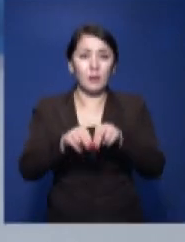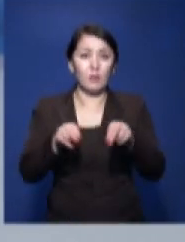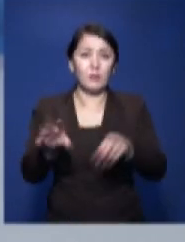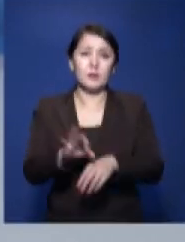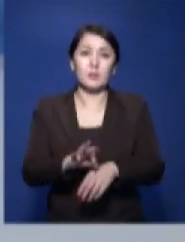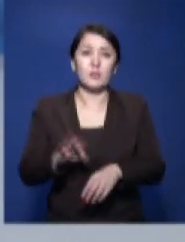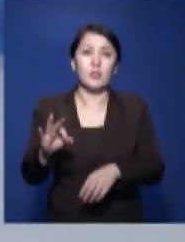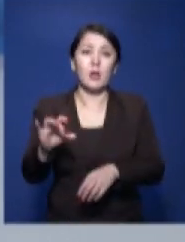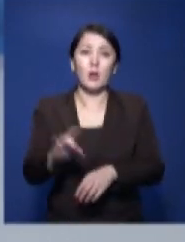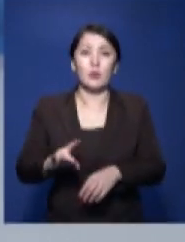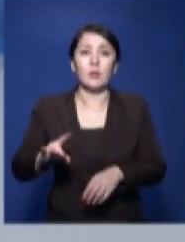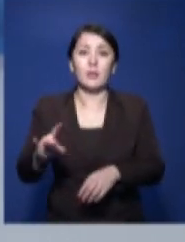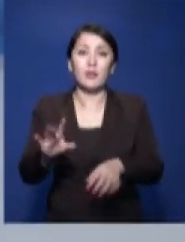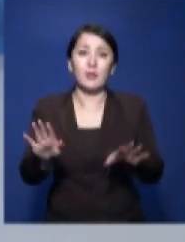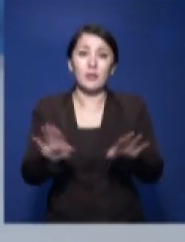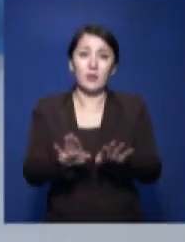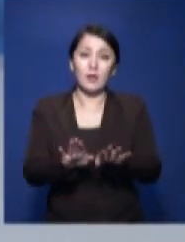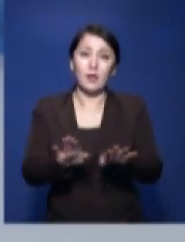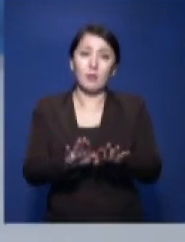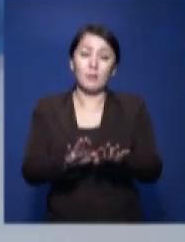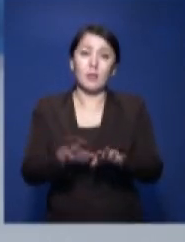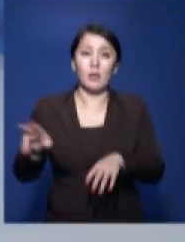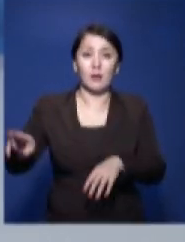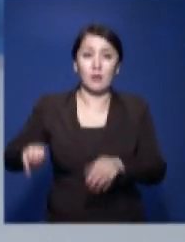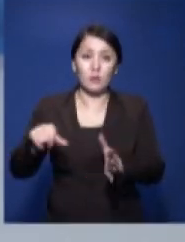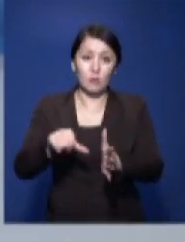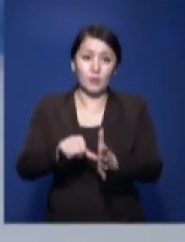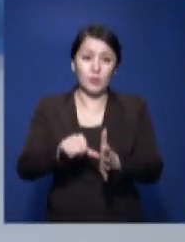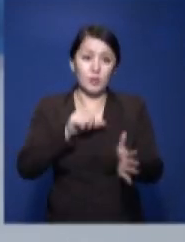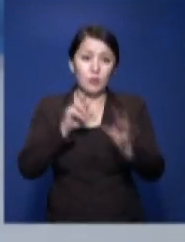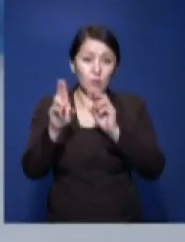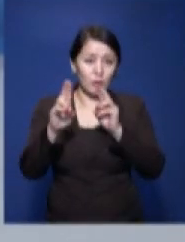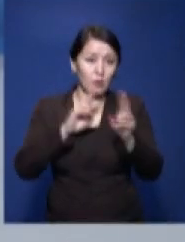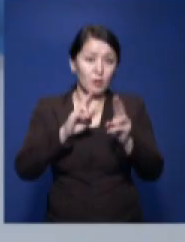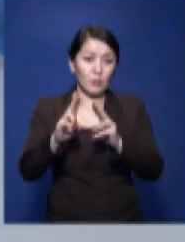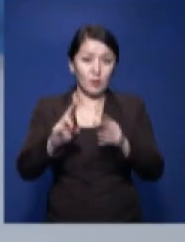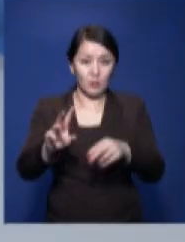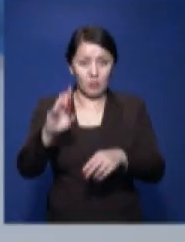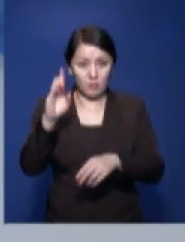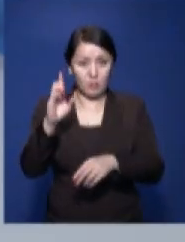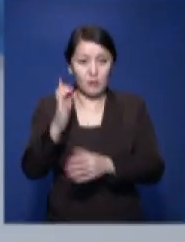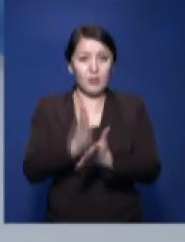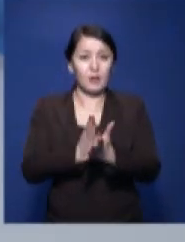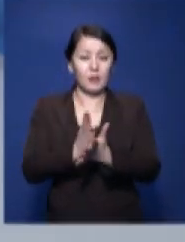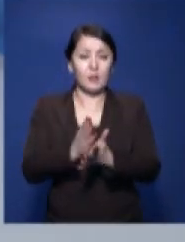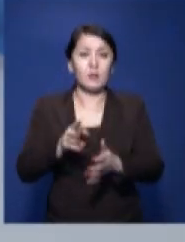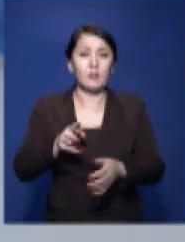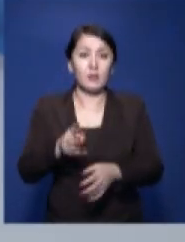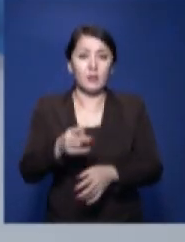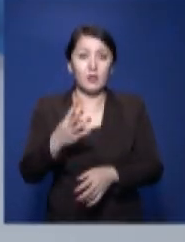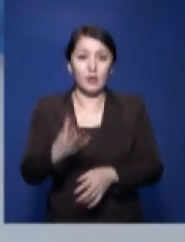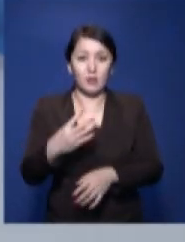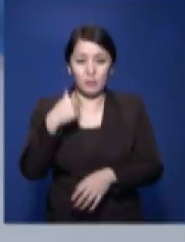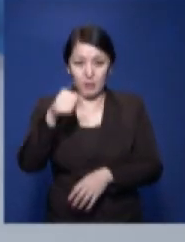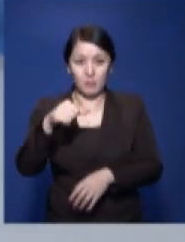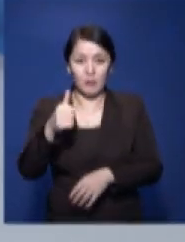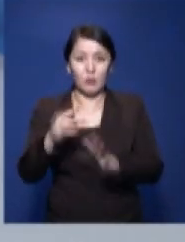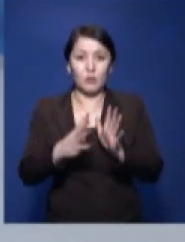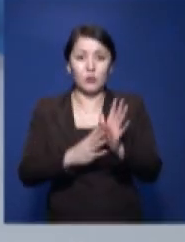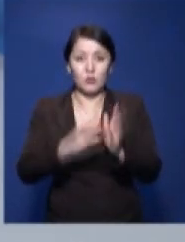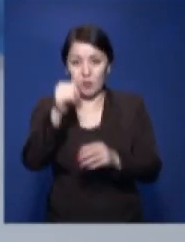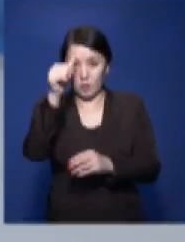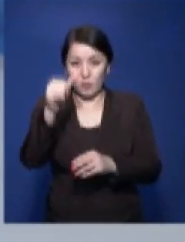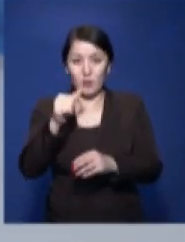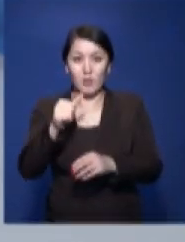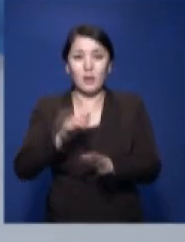Петропавлда облыстық және аудандық деңгейдегі башылардың қатысуымен жиын өтті. Кездесуде мемлекеттік қызметшілер